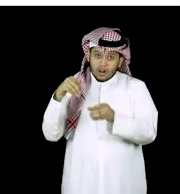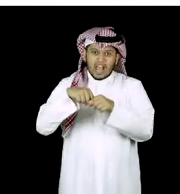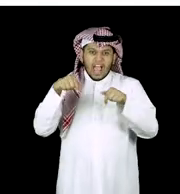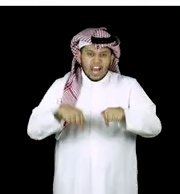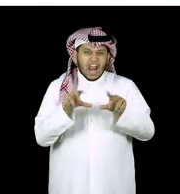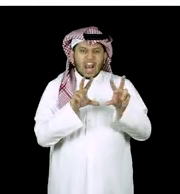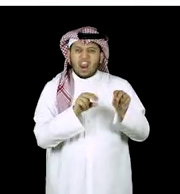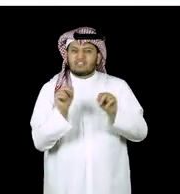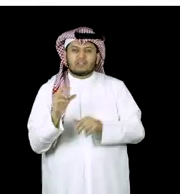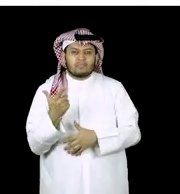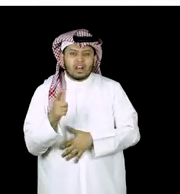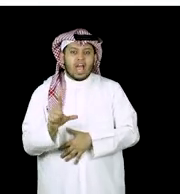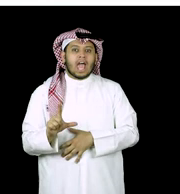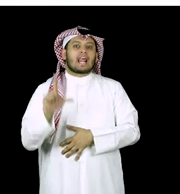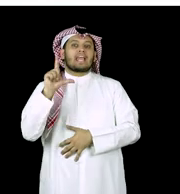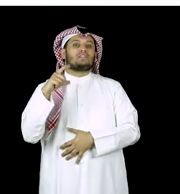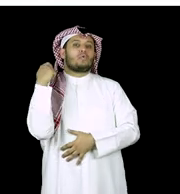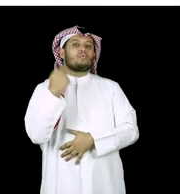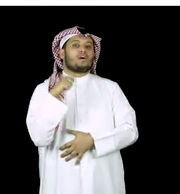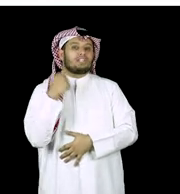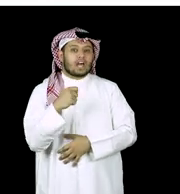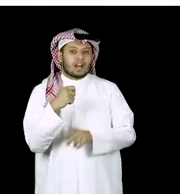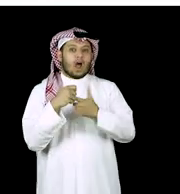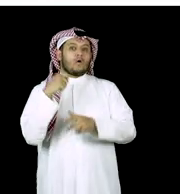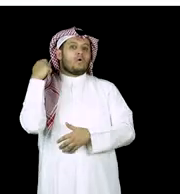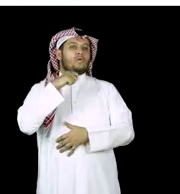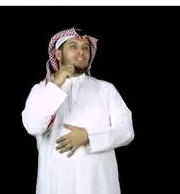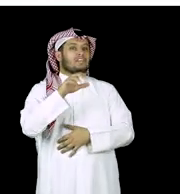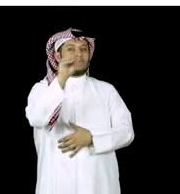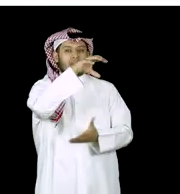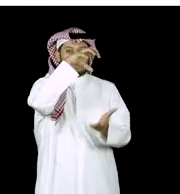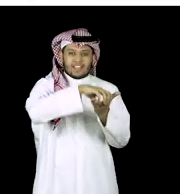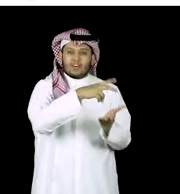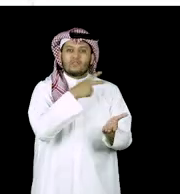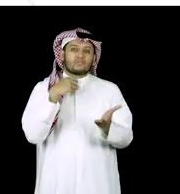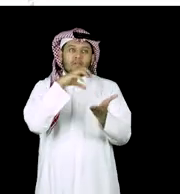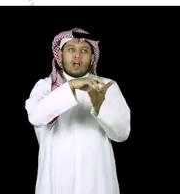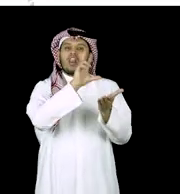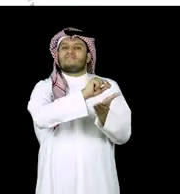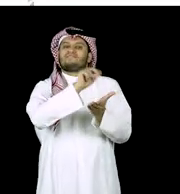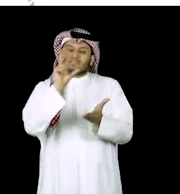اليوم رئيس الوزراء أو الوزير الأول في بعض الأنظمة السياسية.